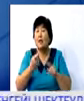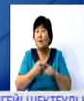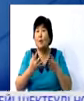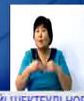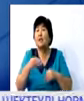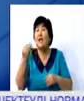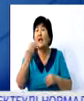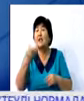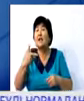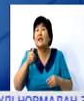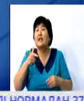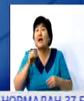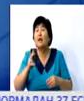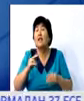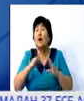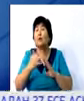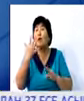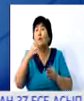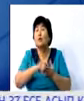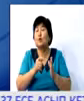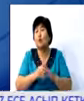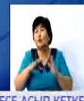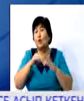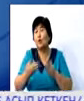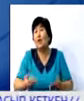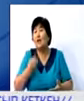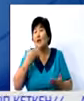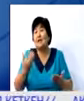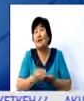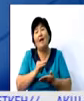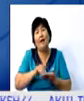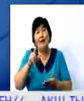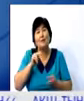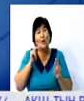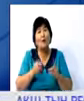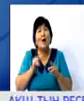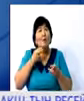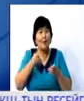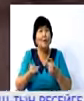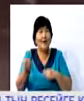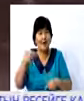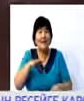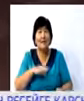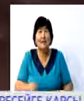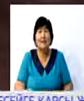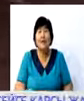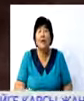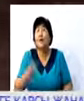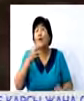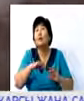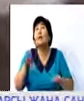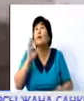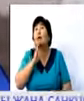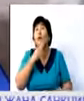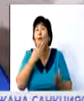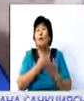Шейлі ауданының гигант ауылындағы бес бөлмелі үйде тұратын болады. Жағымды жаңалыққа әріптесімде куә болып қайтқанды. Үш баланың анасы,